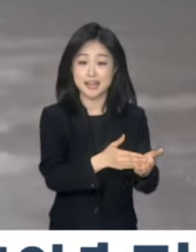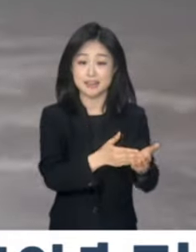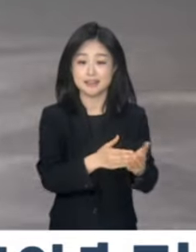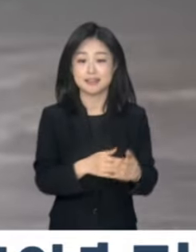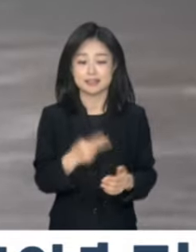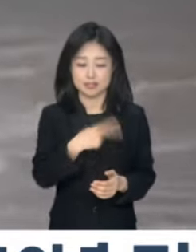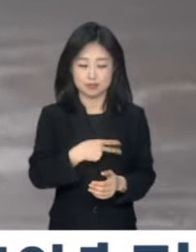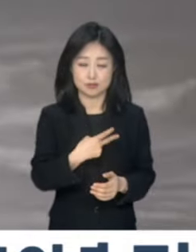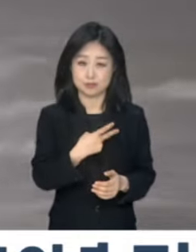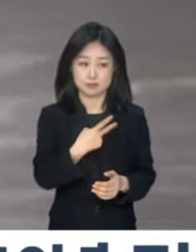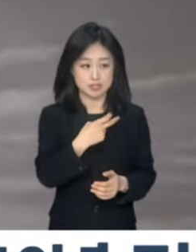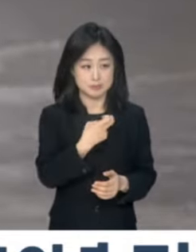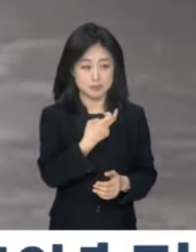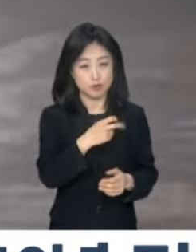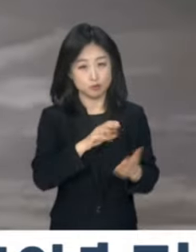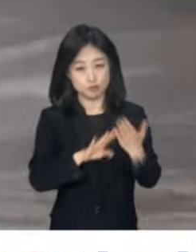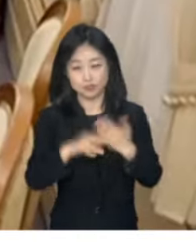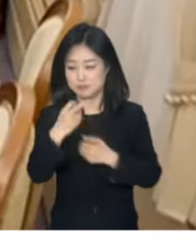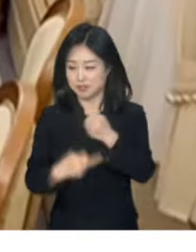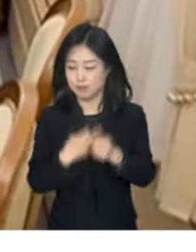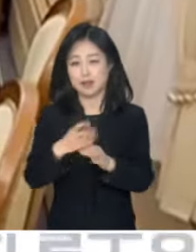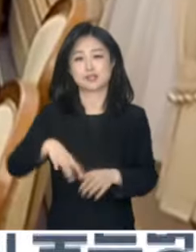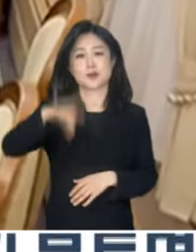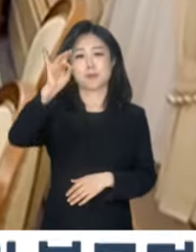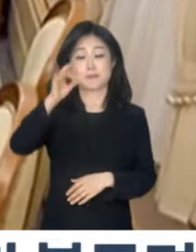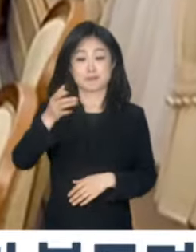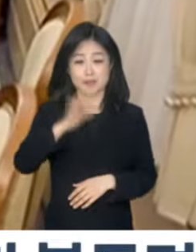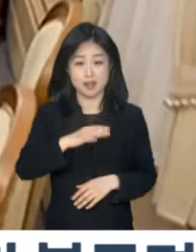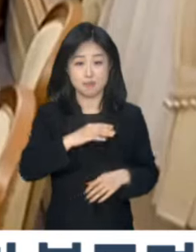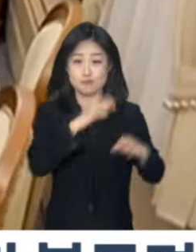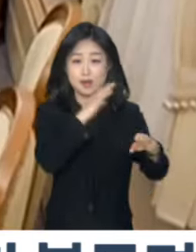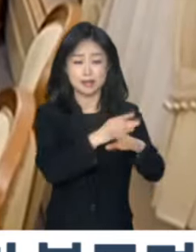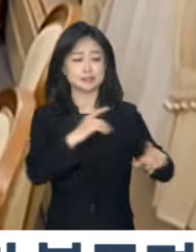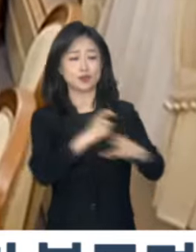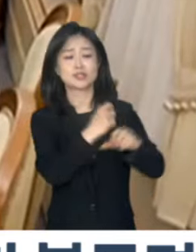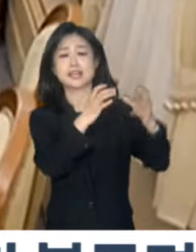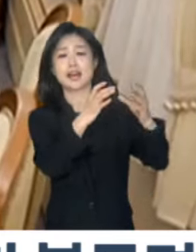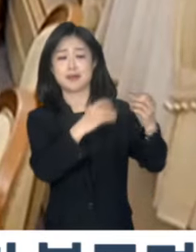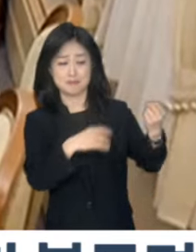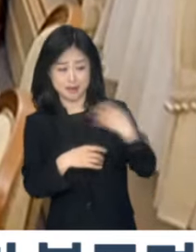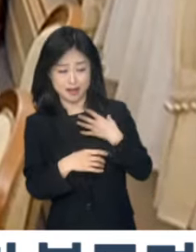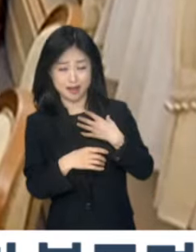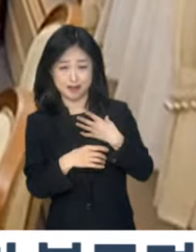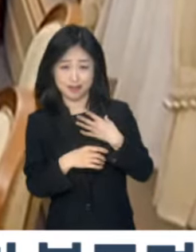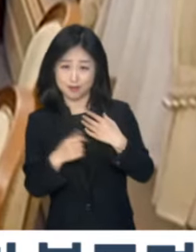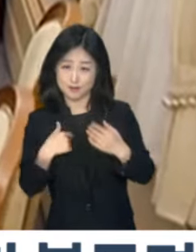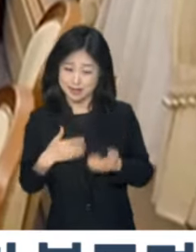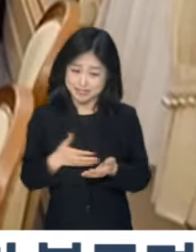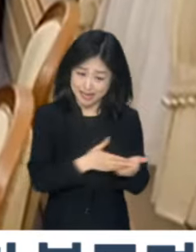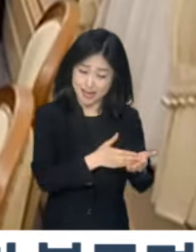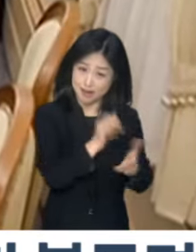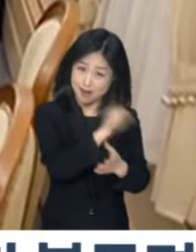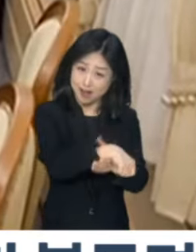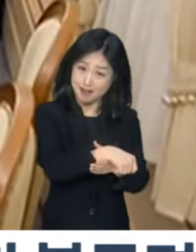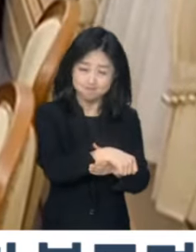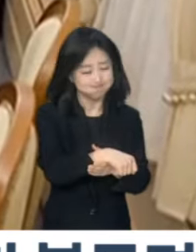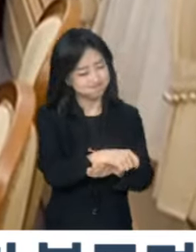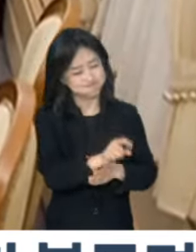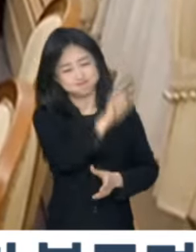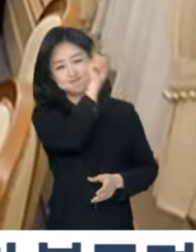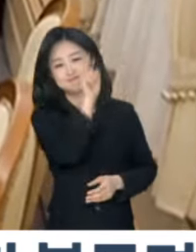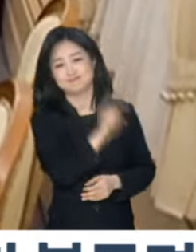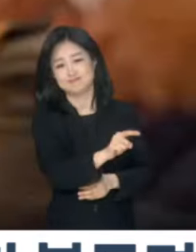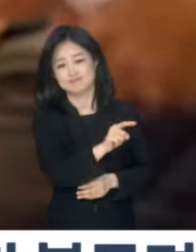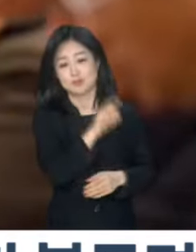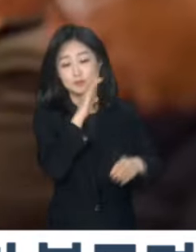이번이 처음입니다. 하지만 최근 우리를 적대국으로 규정한 북한이 이번 제안을 수락할 가능성은 크지 않아 보입니다.